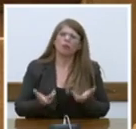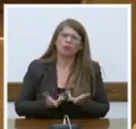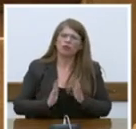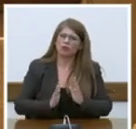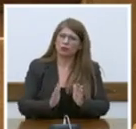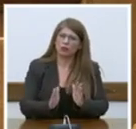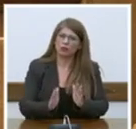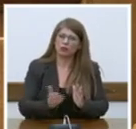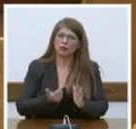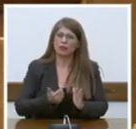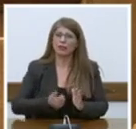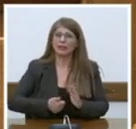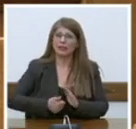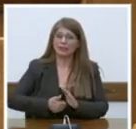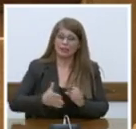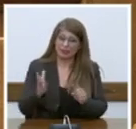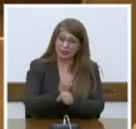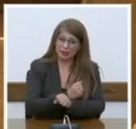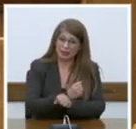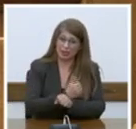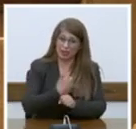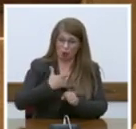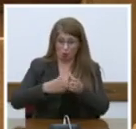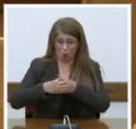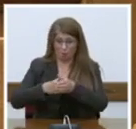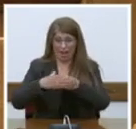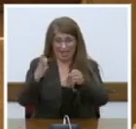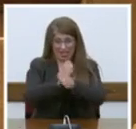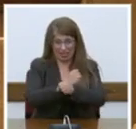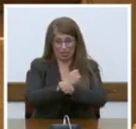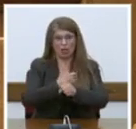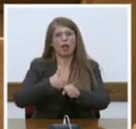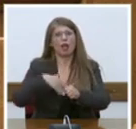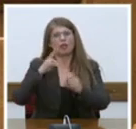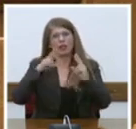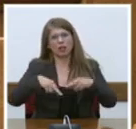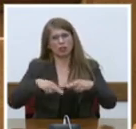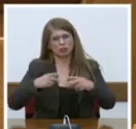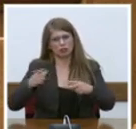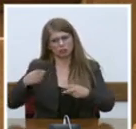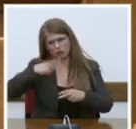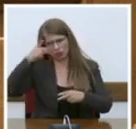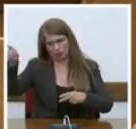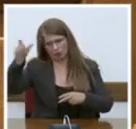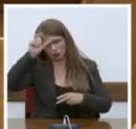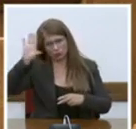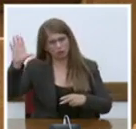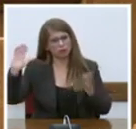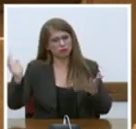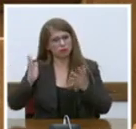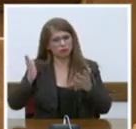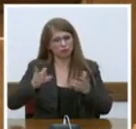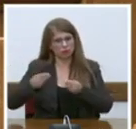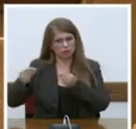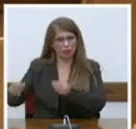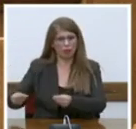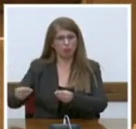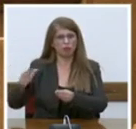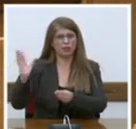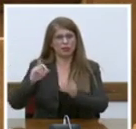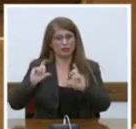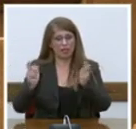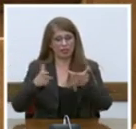νίκη δεν αναγνωρίζει κανένα περιθώριο συνδιαλλαγής με την Τουρκία για οποιαδήποτε εγχώρηση της εθνικής